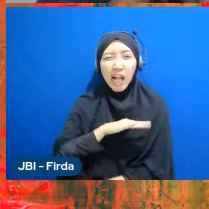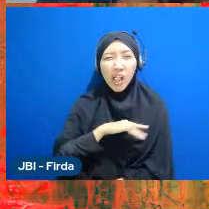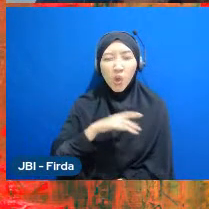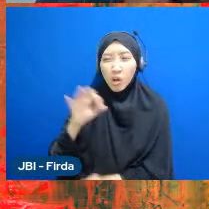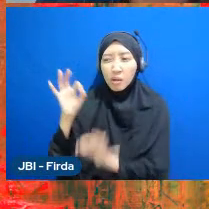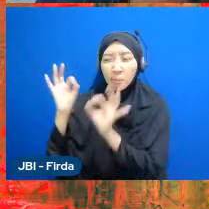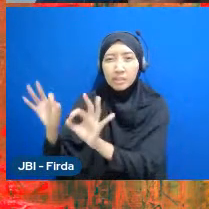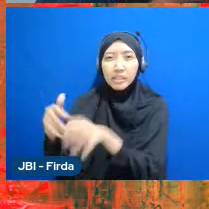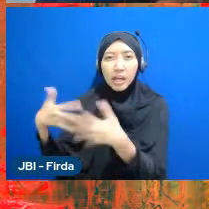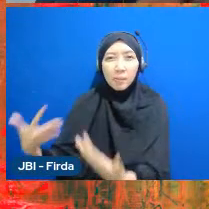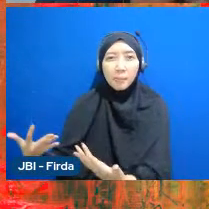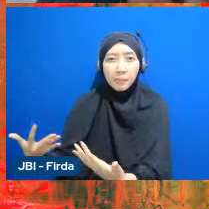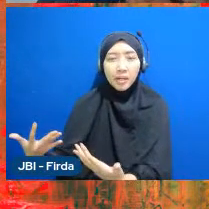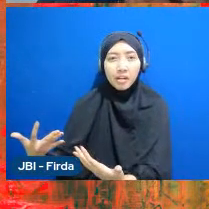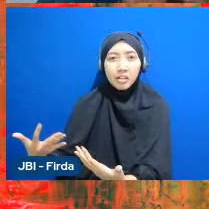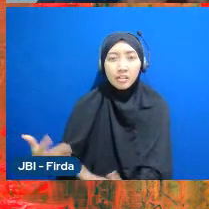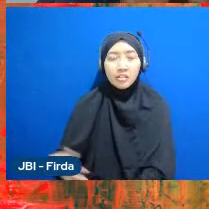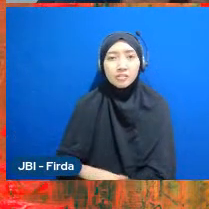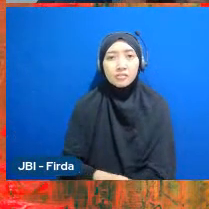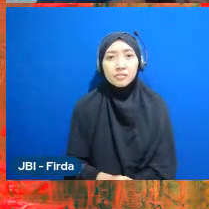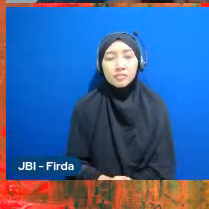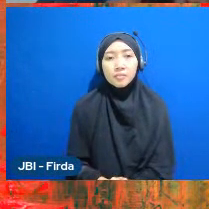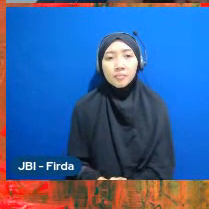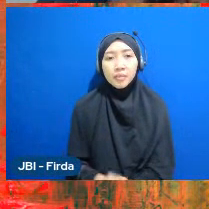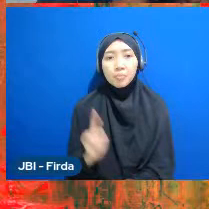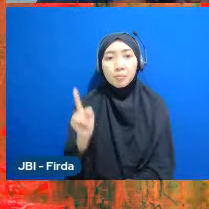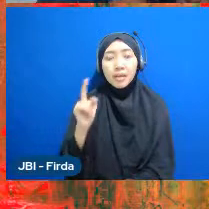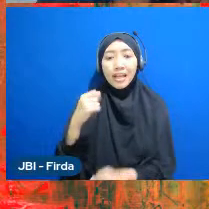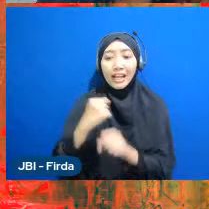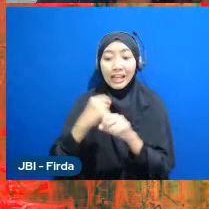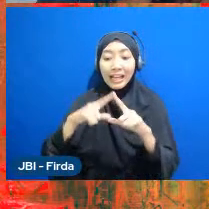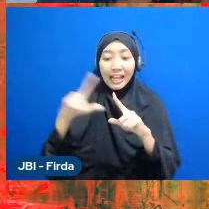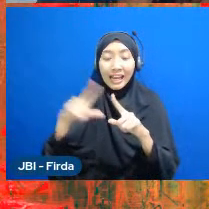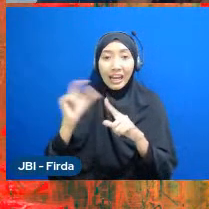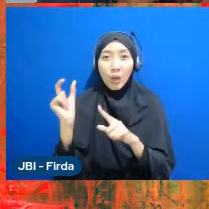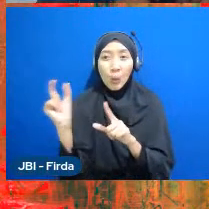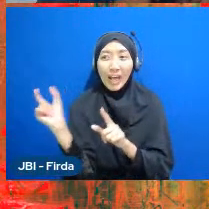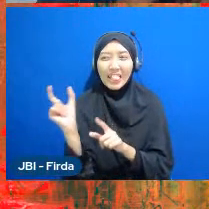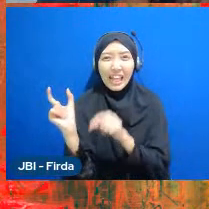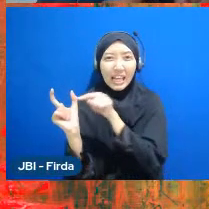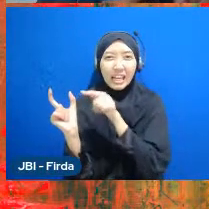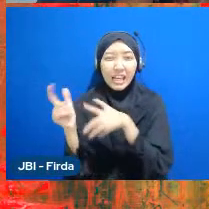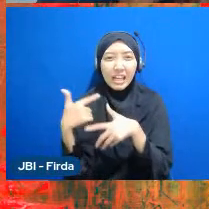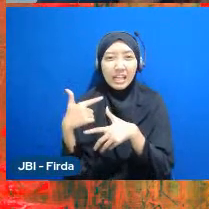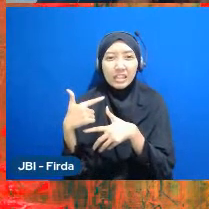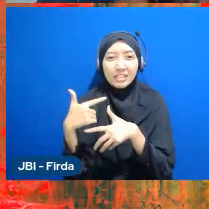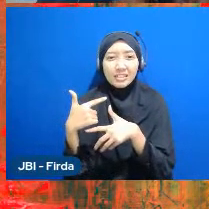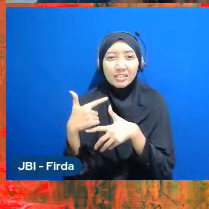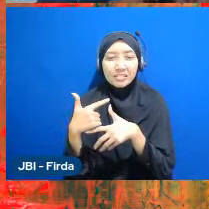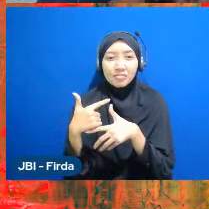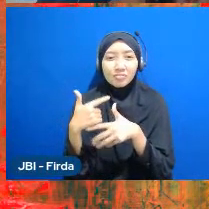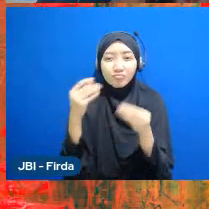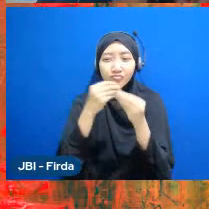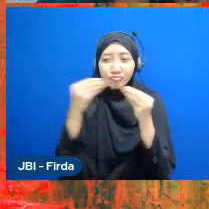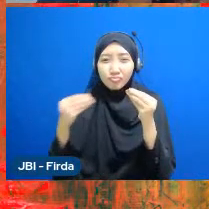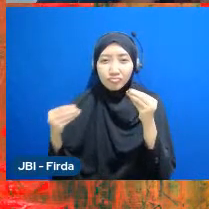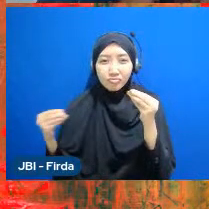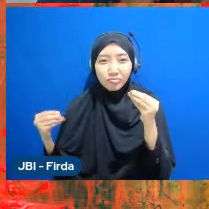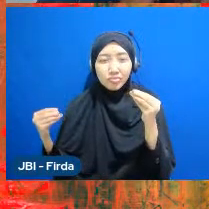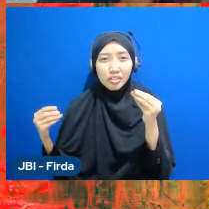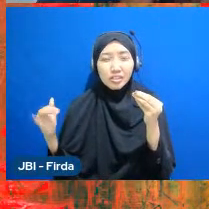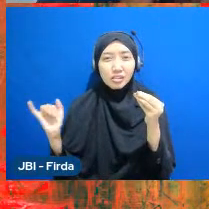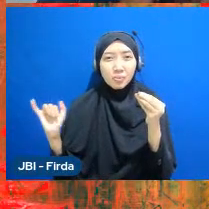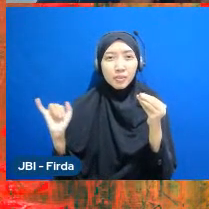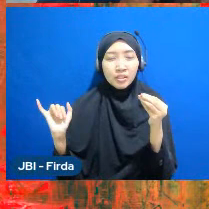tepatnya apa emosinya gitu. Karena kata galau ini seringkali mewakili banyak banget apa